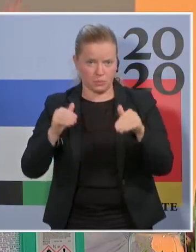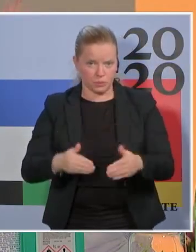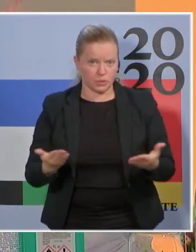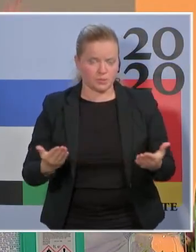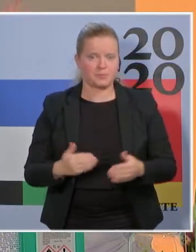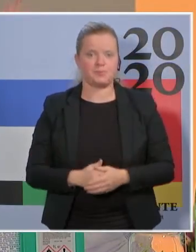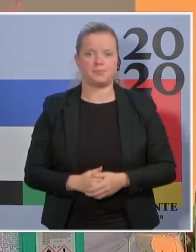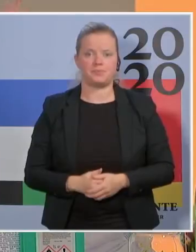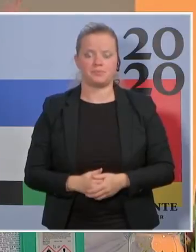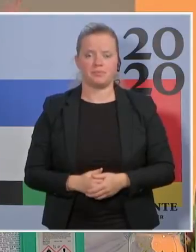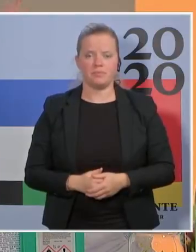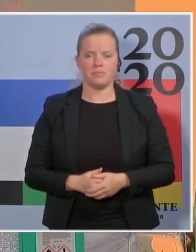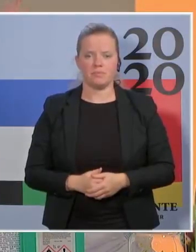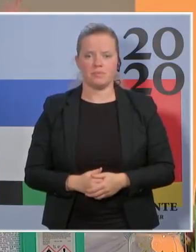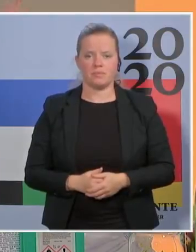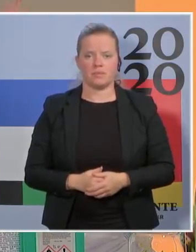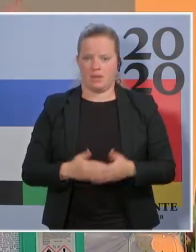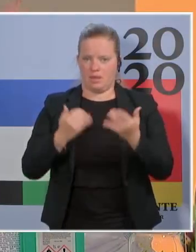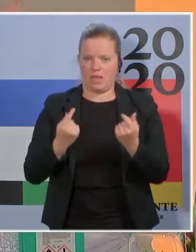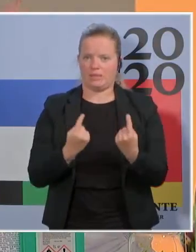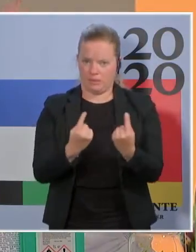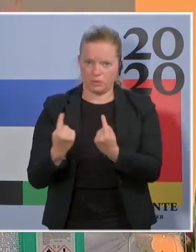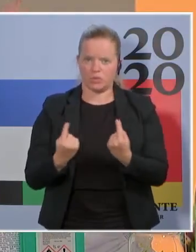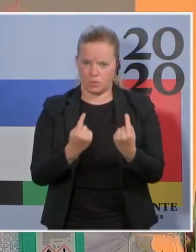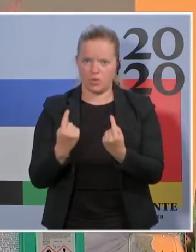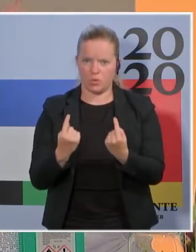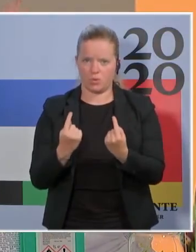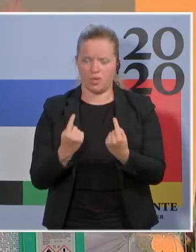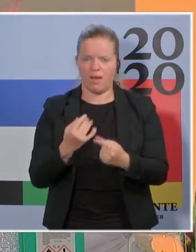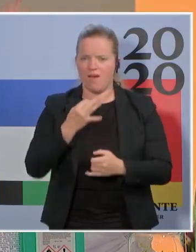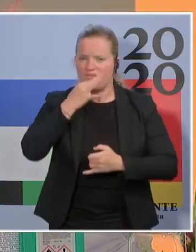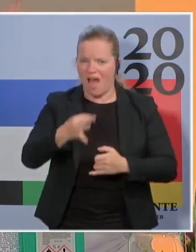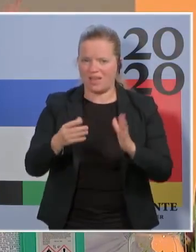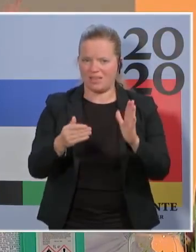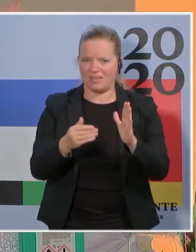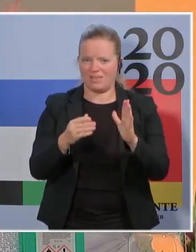Wir haben eine Situation, dass wir uns mit der Frage der Big Data